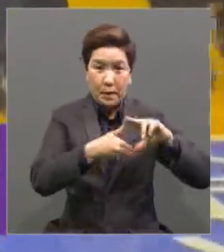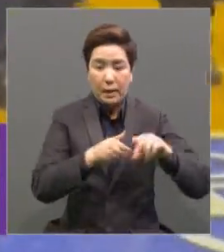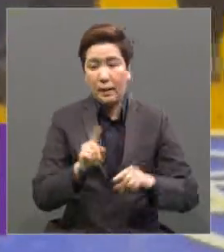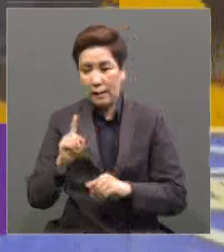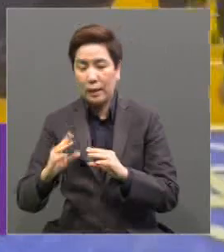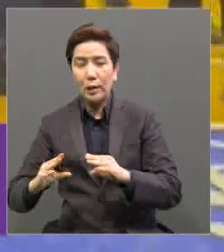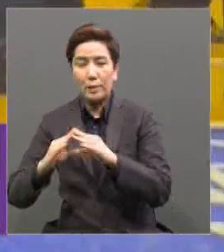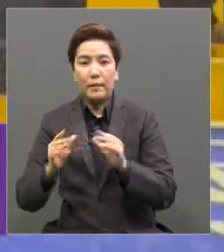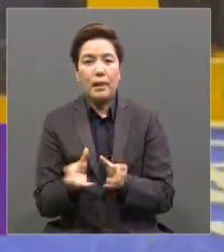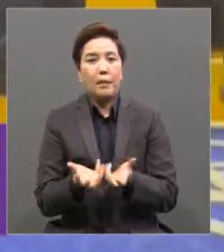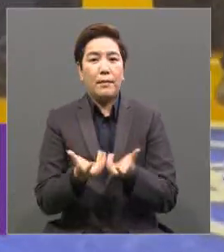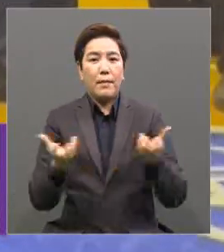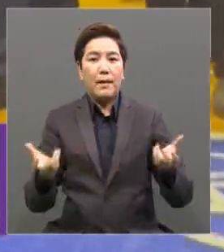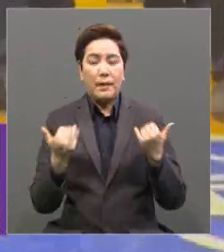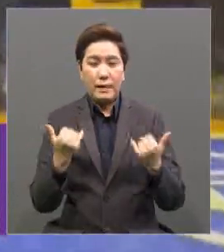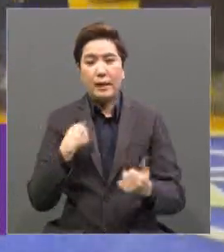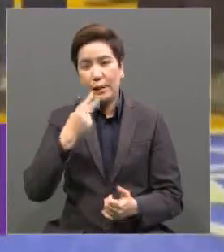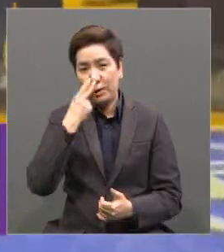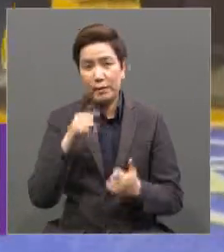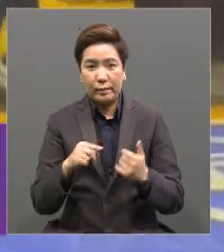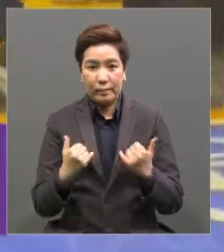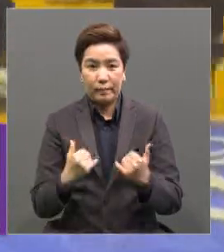ทยสร้างชาตินะครับเนี่ยนะฮะ